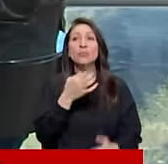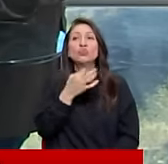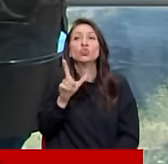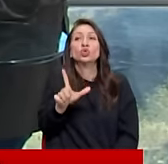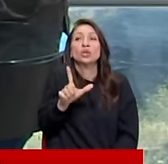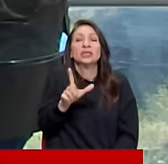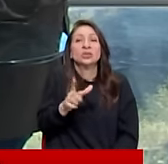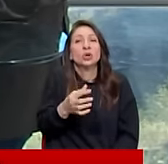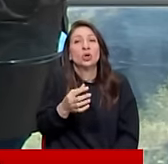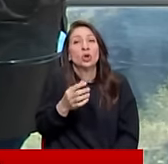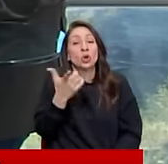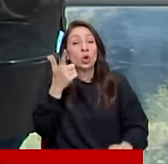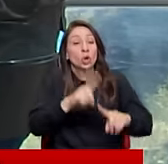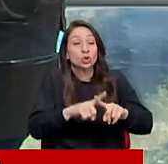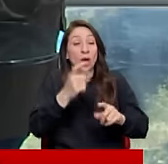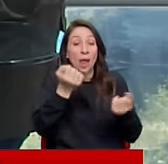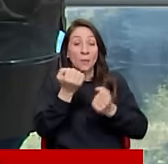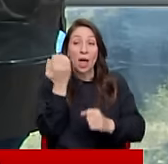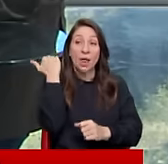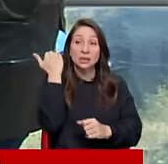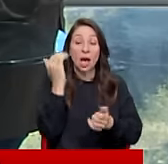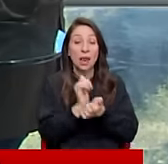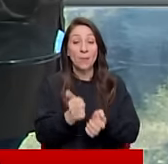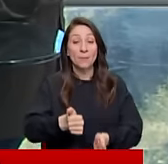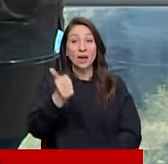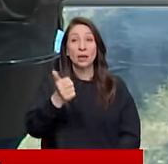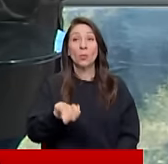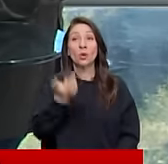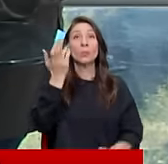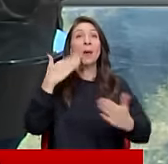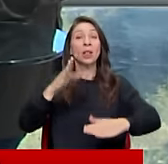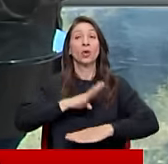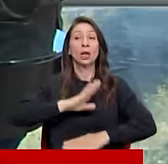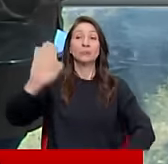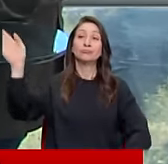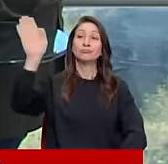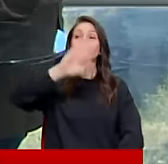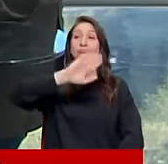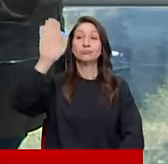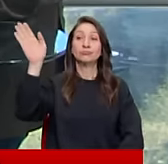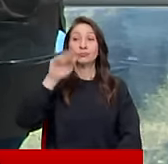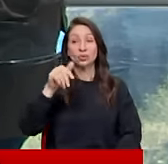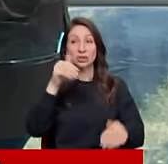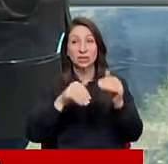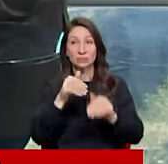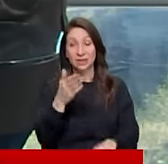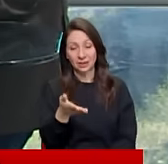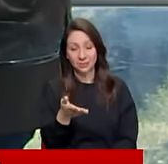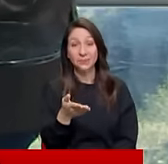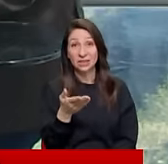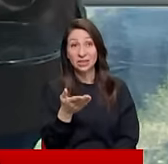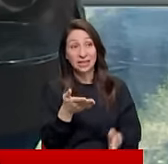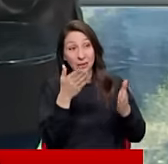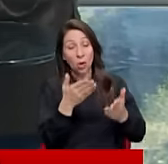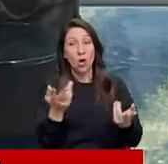muhtaç, lüks bir aracın kasasında Aile Bakanı boş balkonlara el sallıyordu bu seçimden önce. İşte